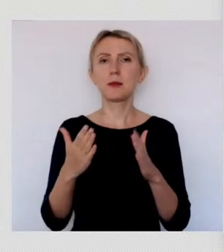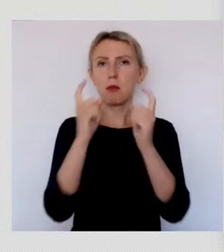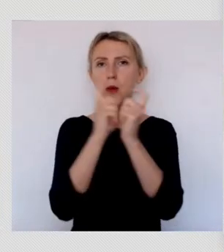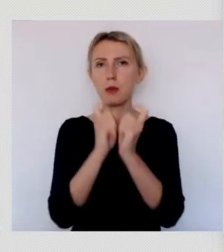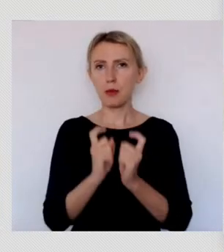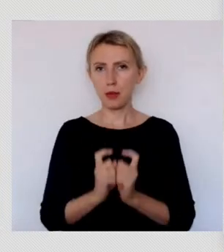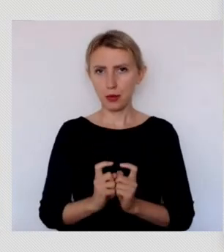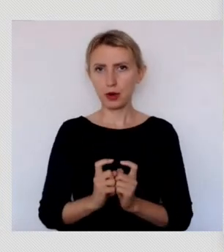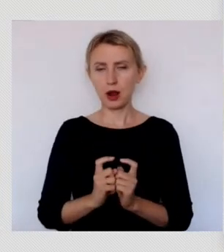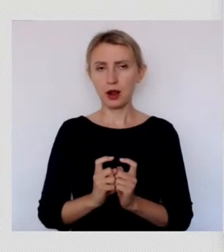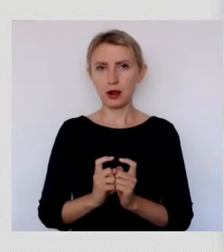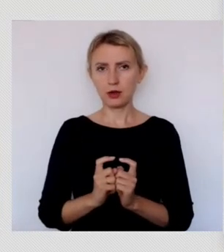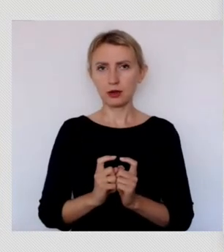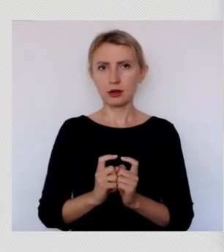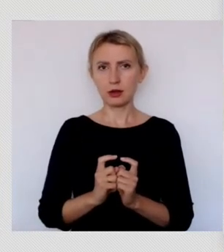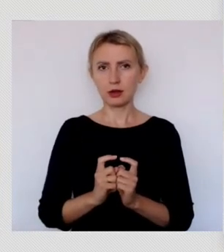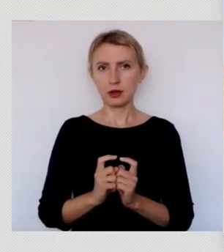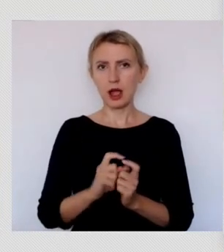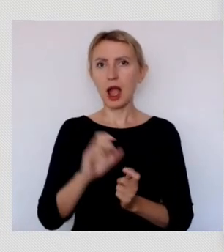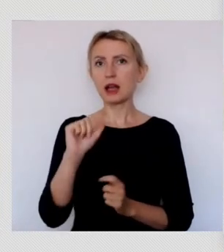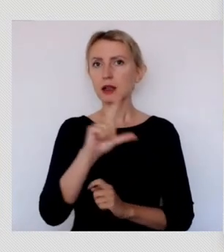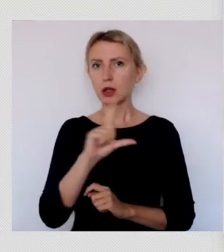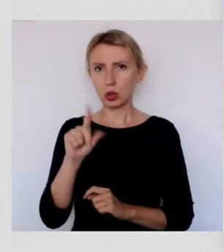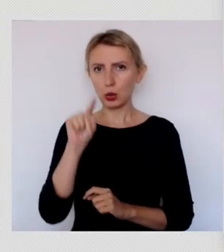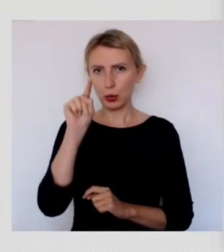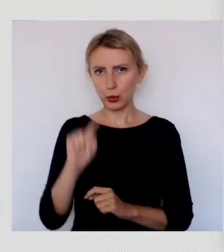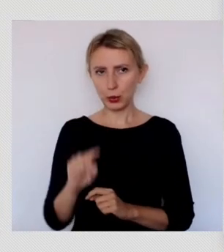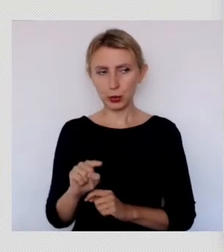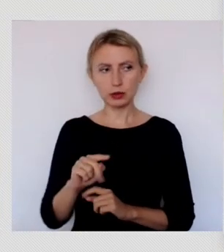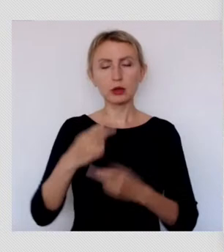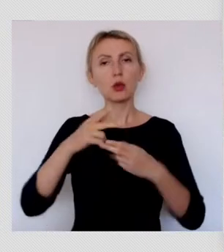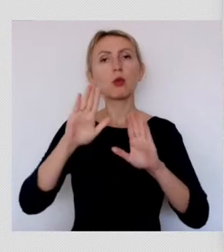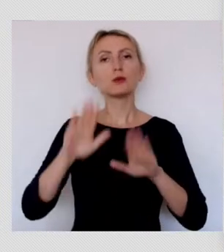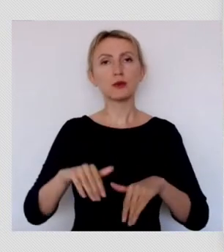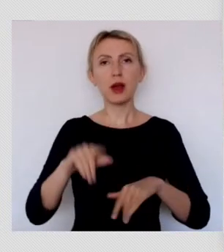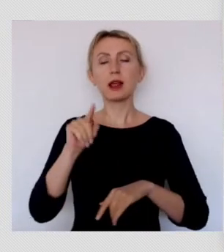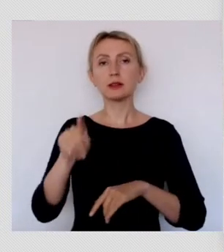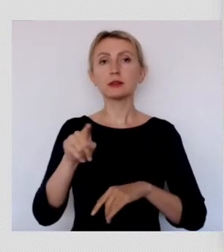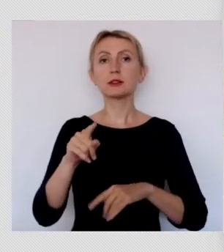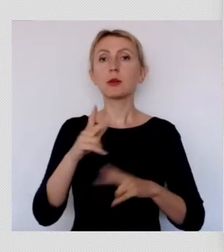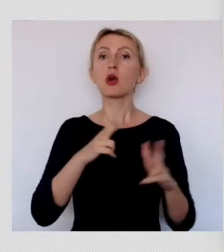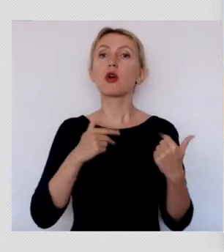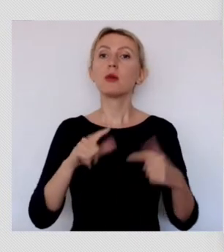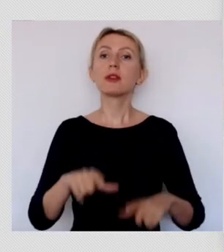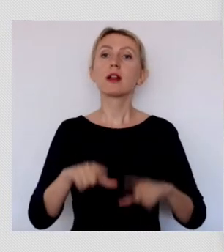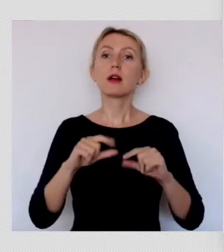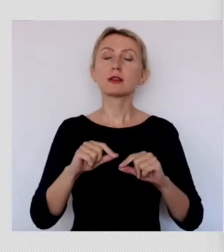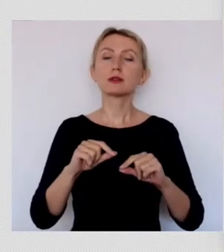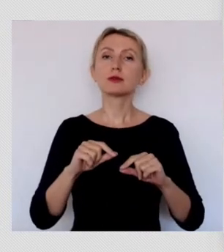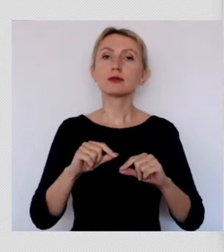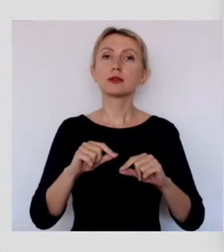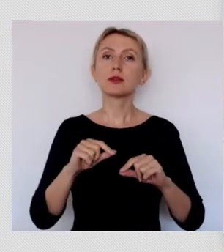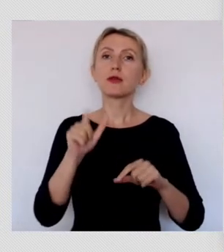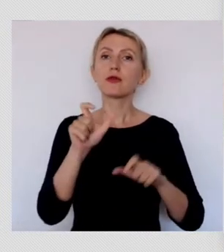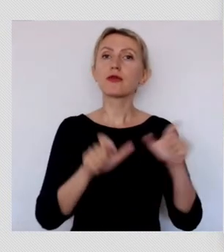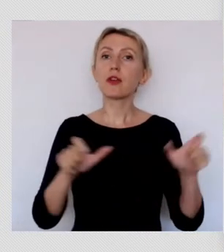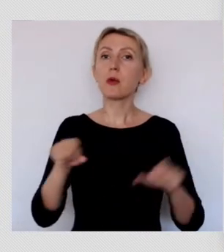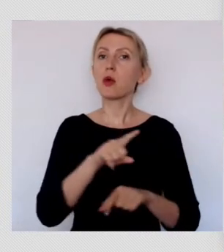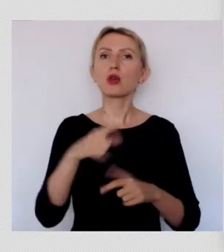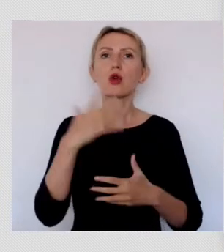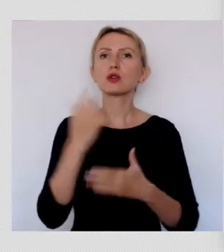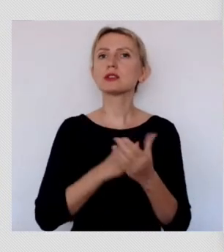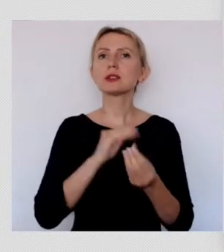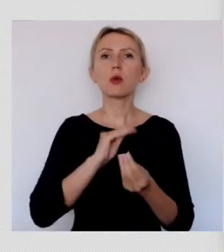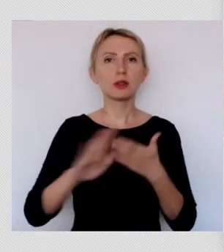paragrafach tegoż artykułu zezwala się, żeby Komitet Wyborczy Wyborców korzystał